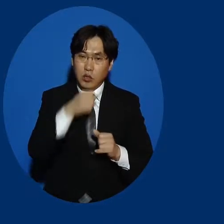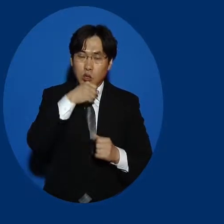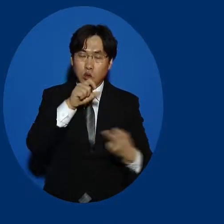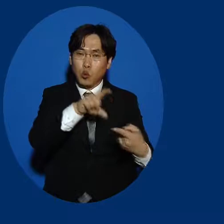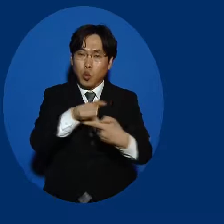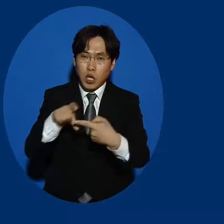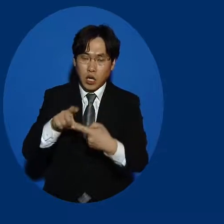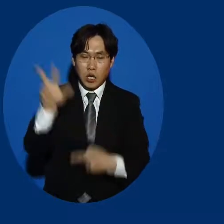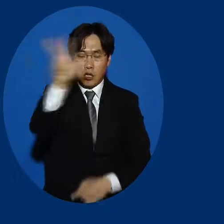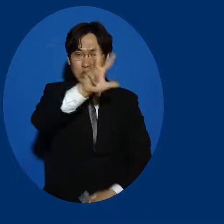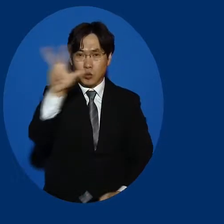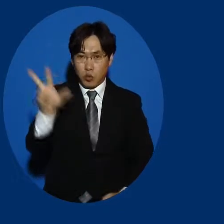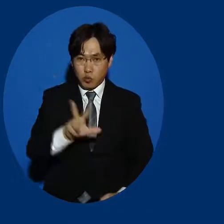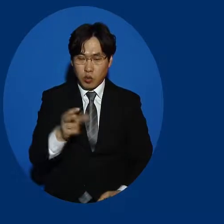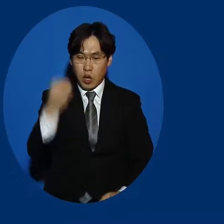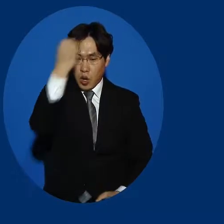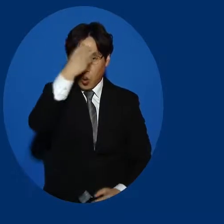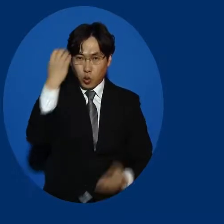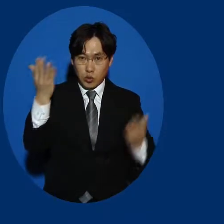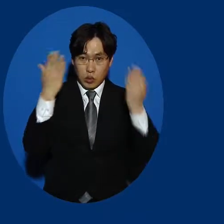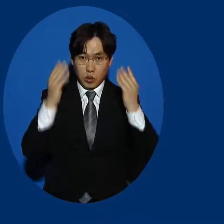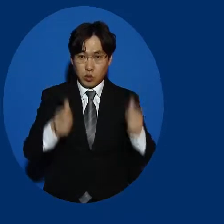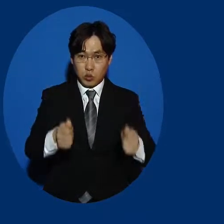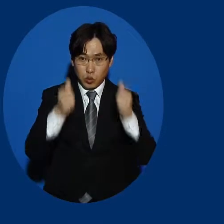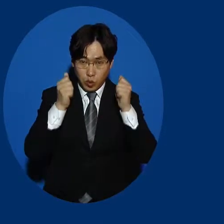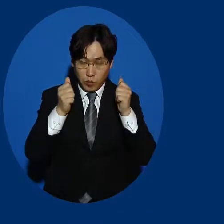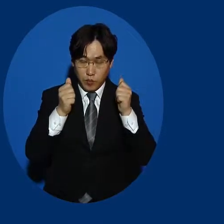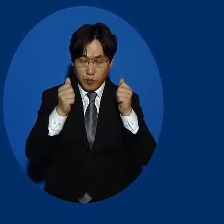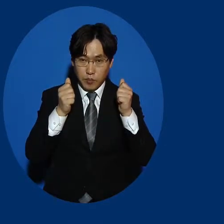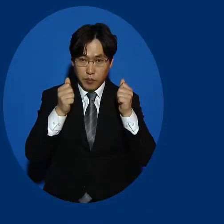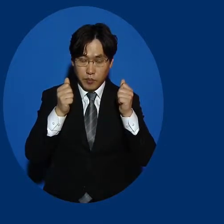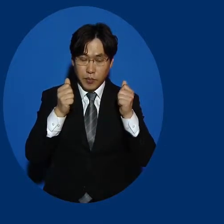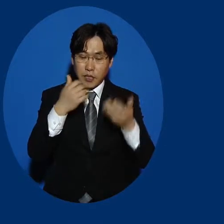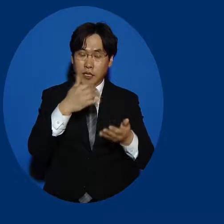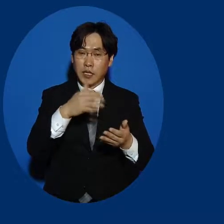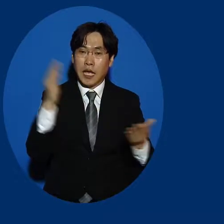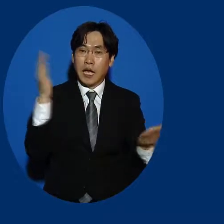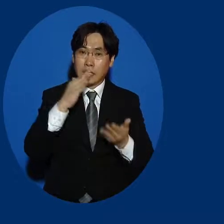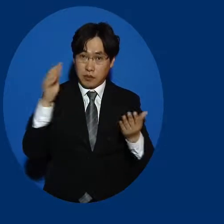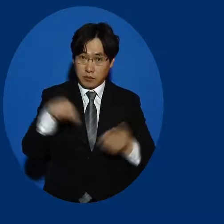전국의 특수학교 고등부를 졸업하는 학생들 중에